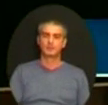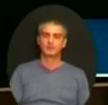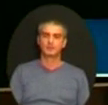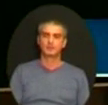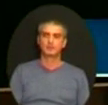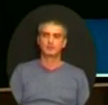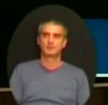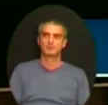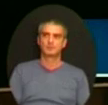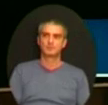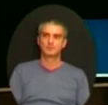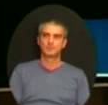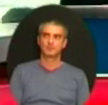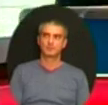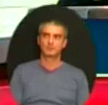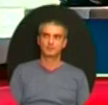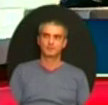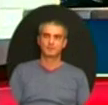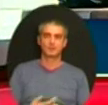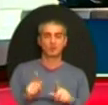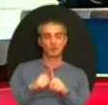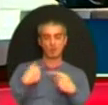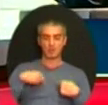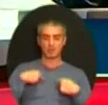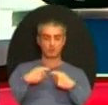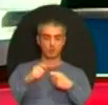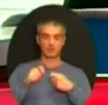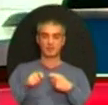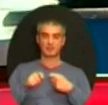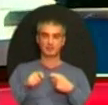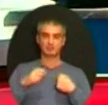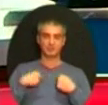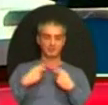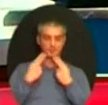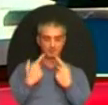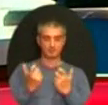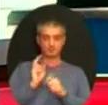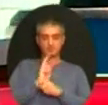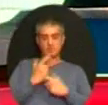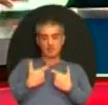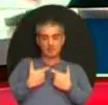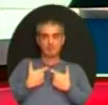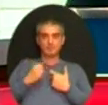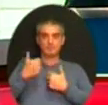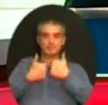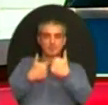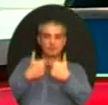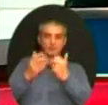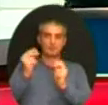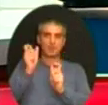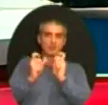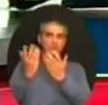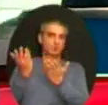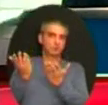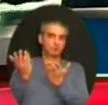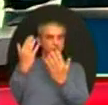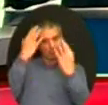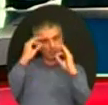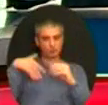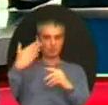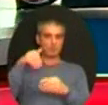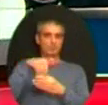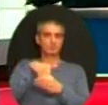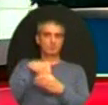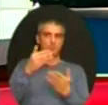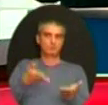הסיבוב. המשפט האחרון, זה כאילו אנחנו חברי הכנסת מגינים על עצמנו מהתמודדות עם אנשים ראויים להיות